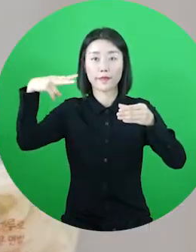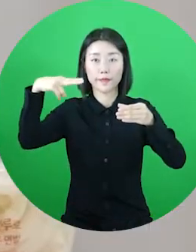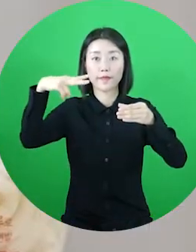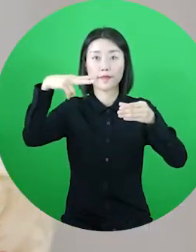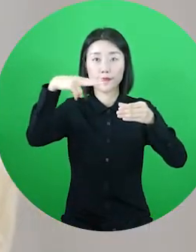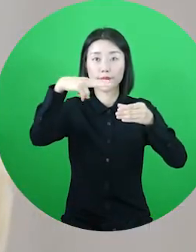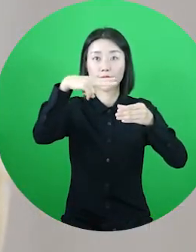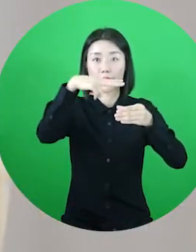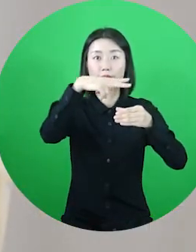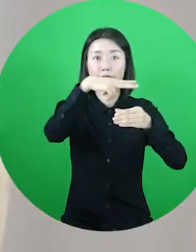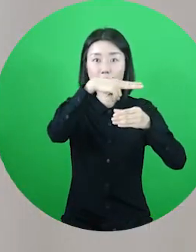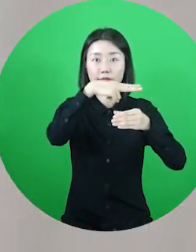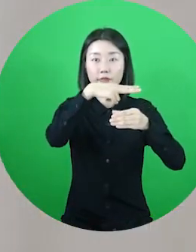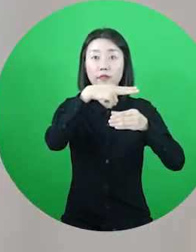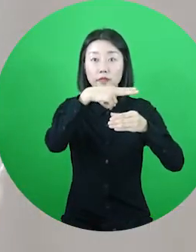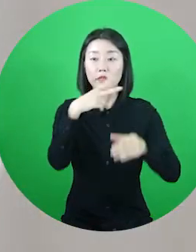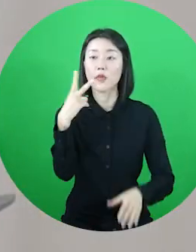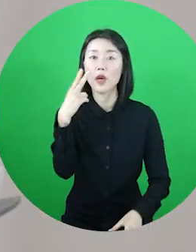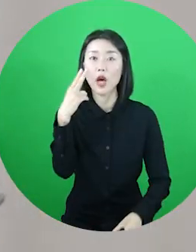조심해서 잘라주세요.